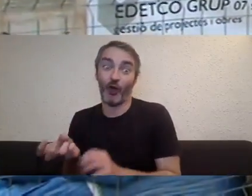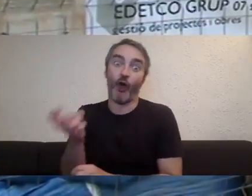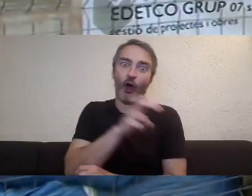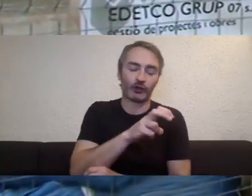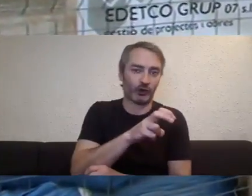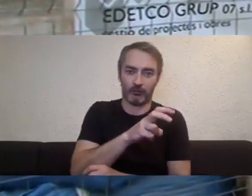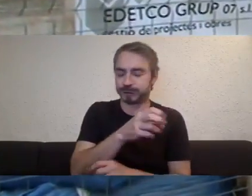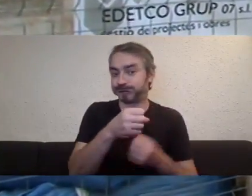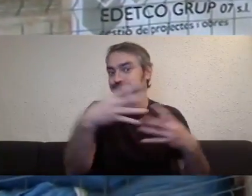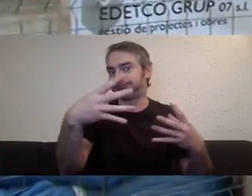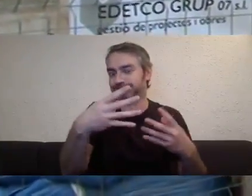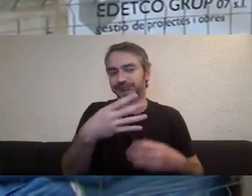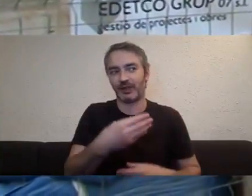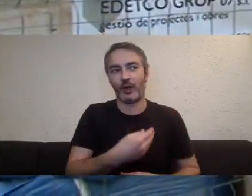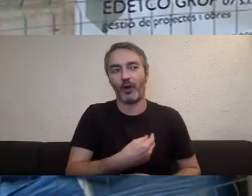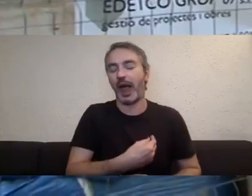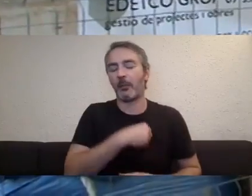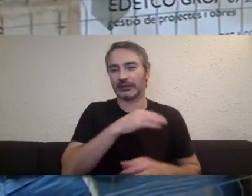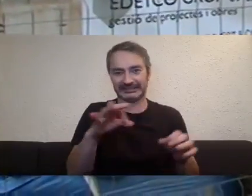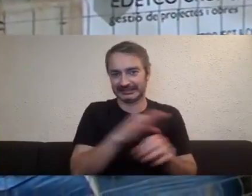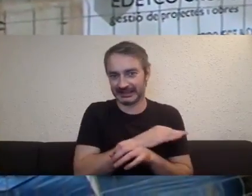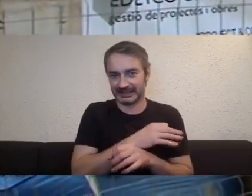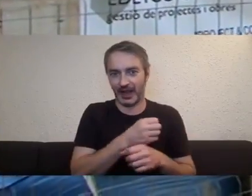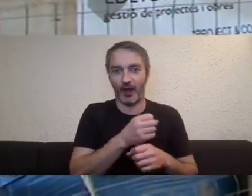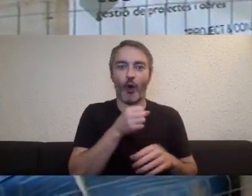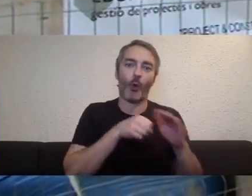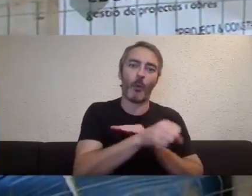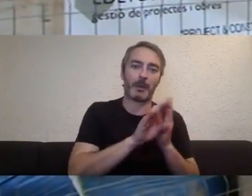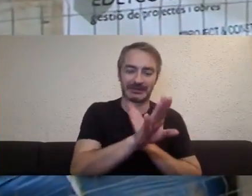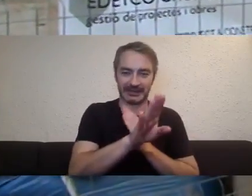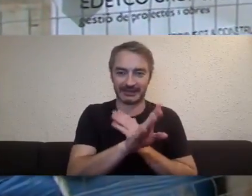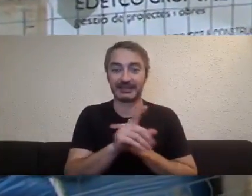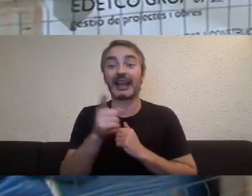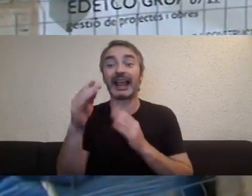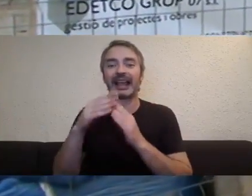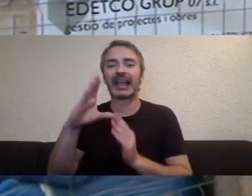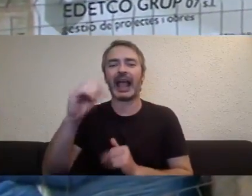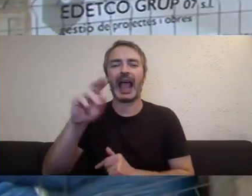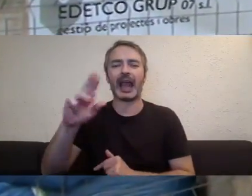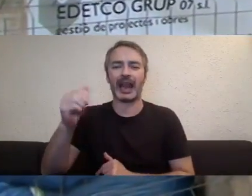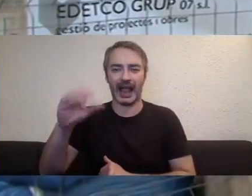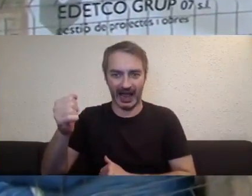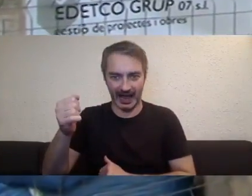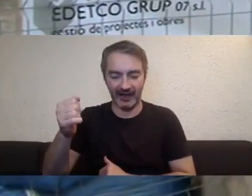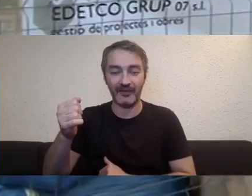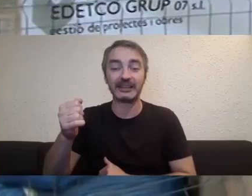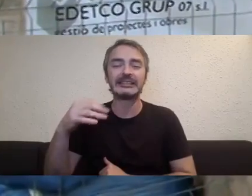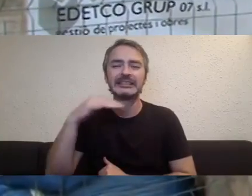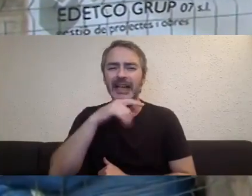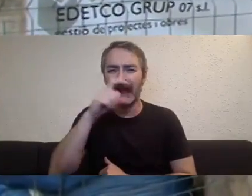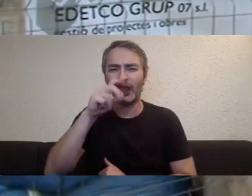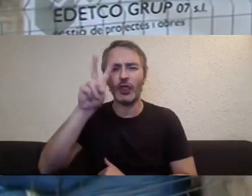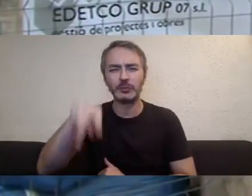desamor entre els ocupes i el veïnat. No? És a dir, la primera casa que es va ocupar aquí va ser la Carraca, que va ser el gener de